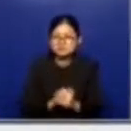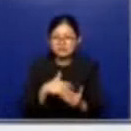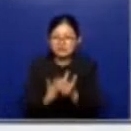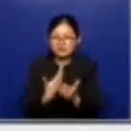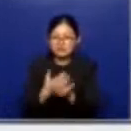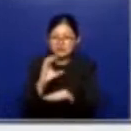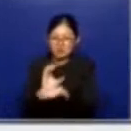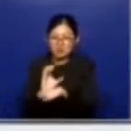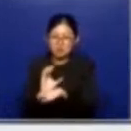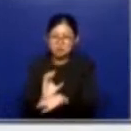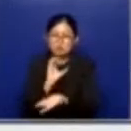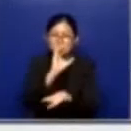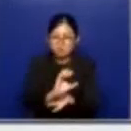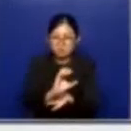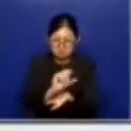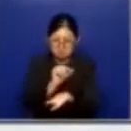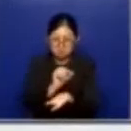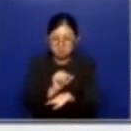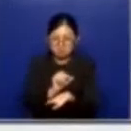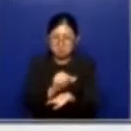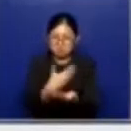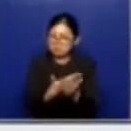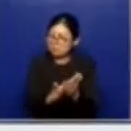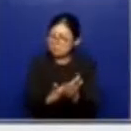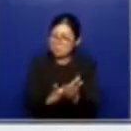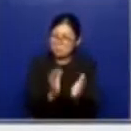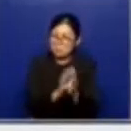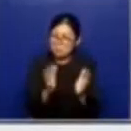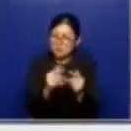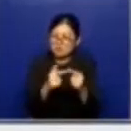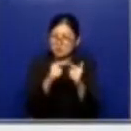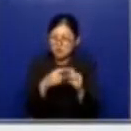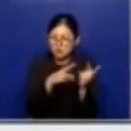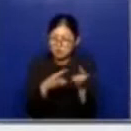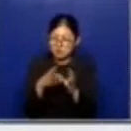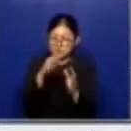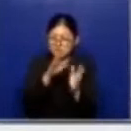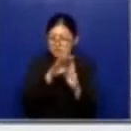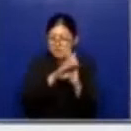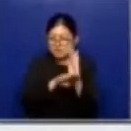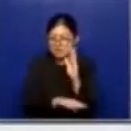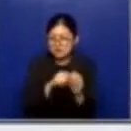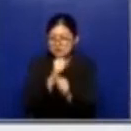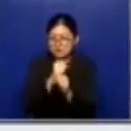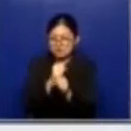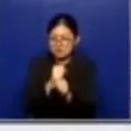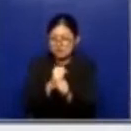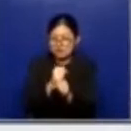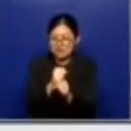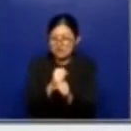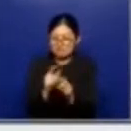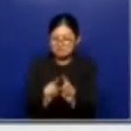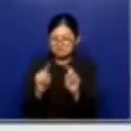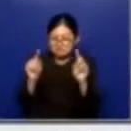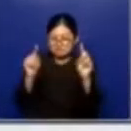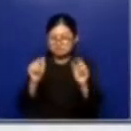ณที่ได้ทุ่มลงไปถือว่าเป็นจำนวนมหาศาลแต่รูปแบบการดำเนินการอย่างที่ท่านหลายท่านได้พูดนะครับการรูปแบบ